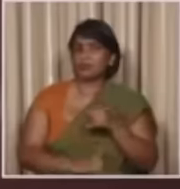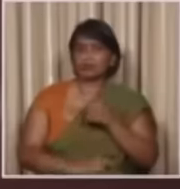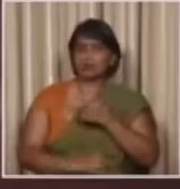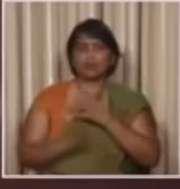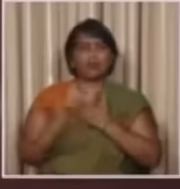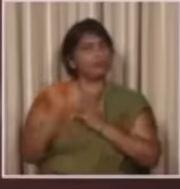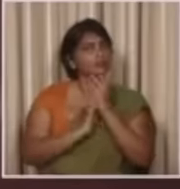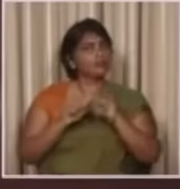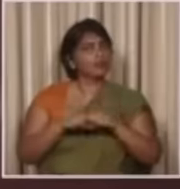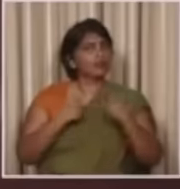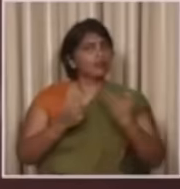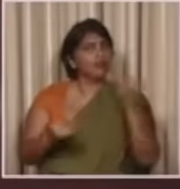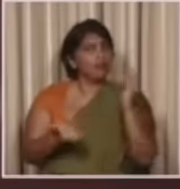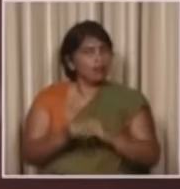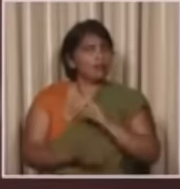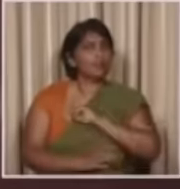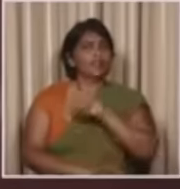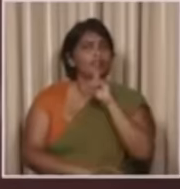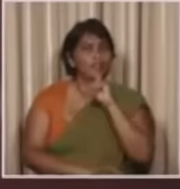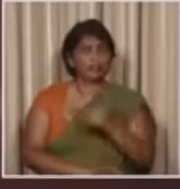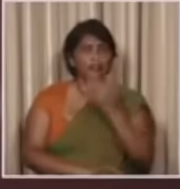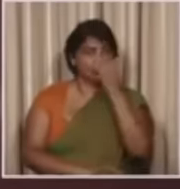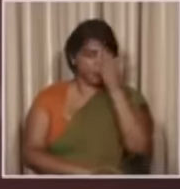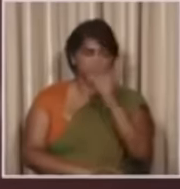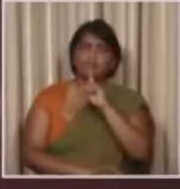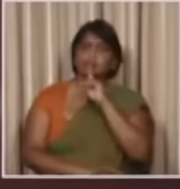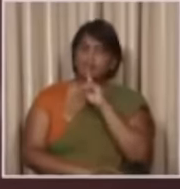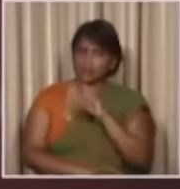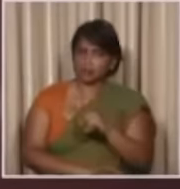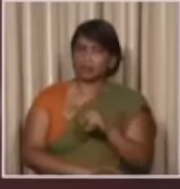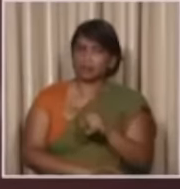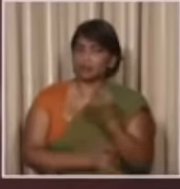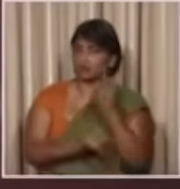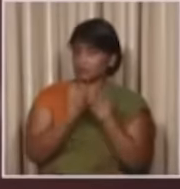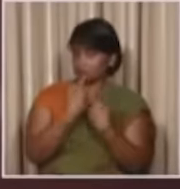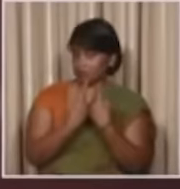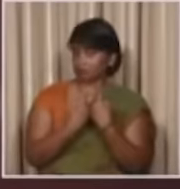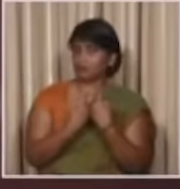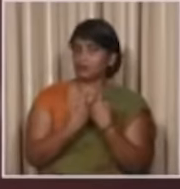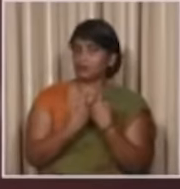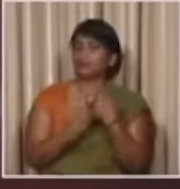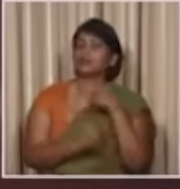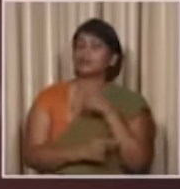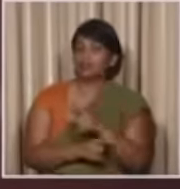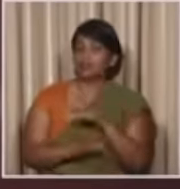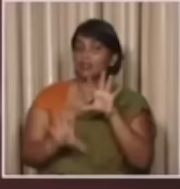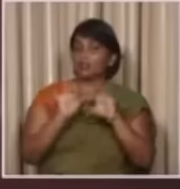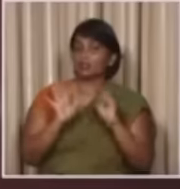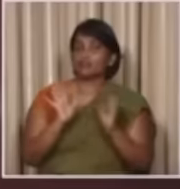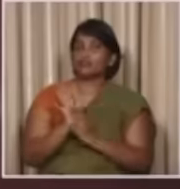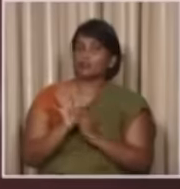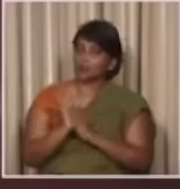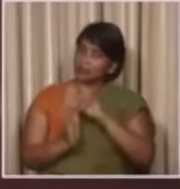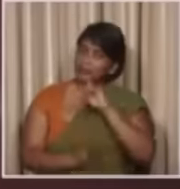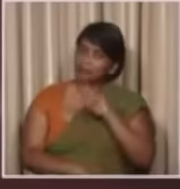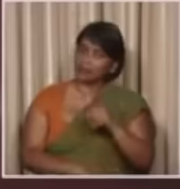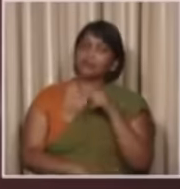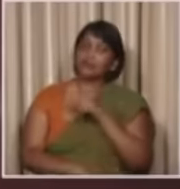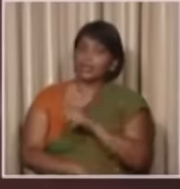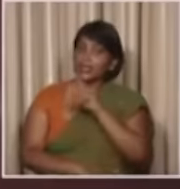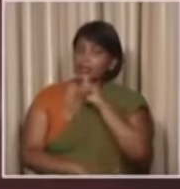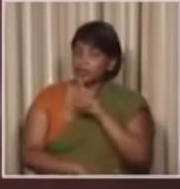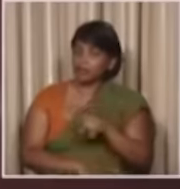ප්‍රසාද කඩවීමක් නෙවෙයි නැවතවතාවක් කිව්වා කරුණාකරලා මම ඉල්ලීමක් කරනවා පරීක්ෂණයක් කරන්න මේක සිලෙක්ට් කමිටියකට දාන්න මෙතුමා